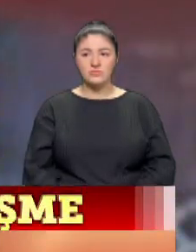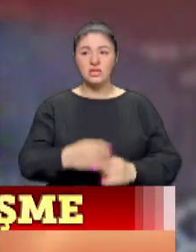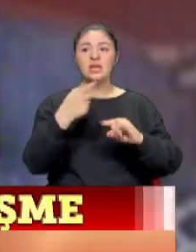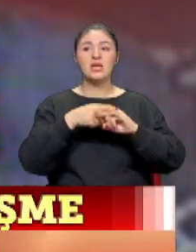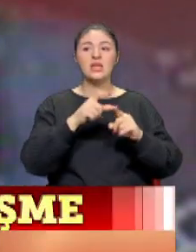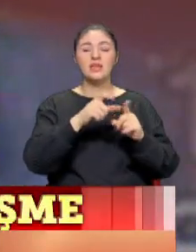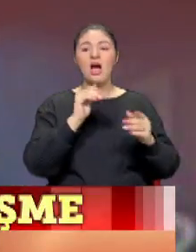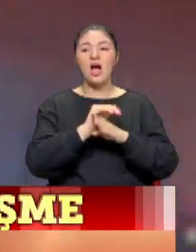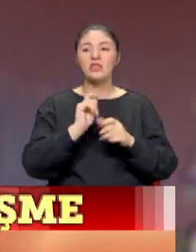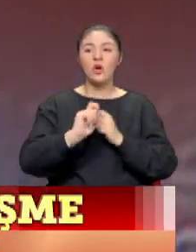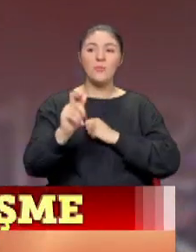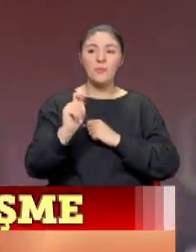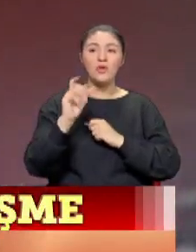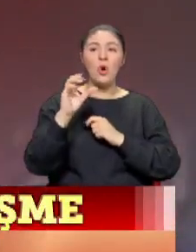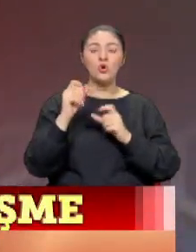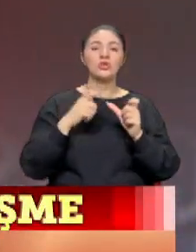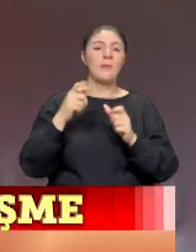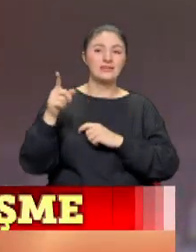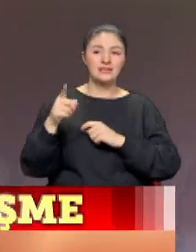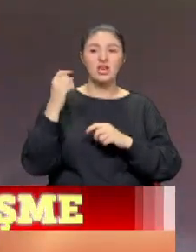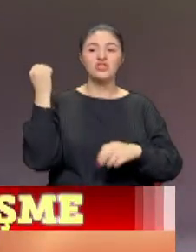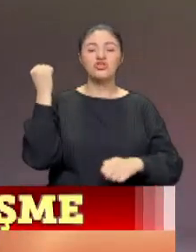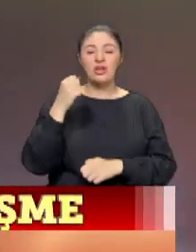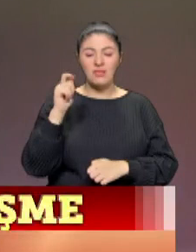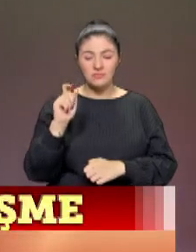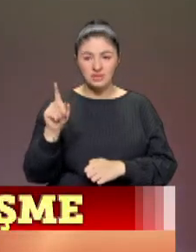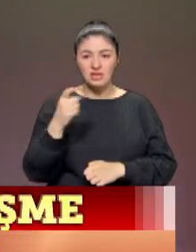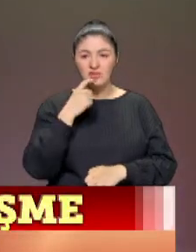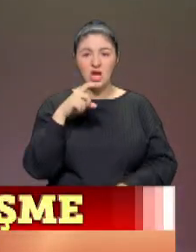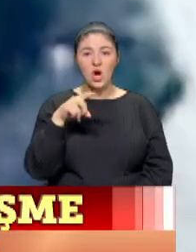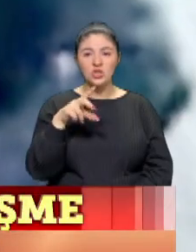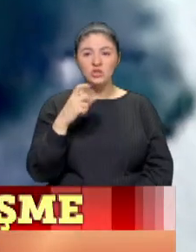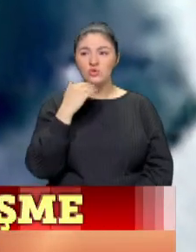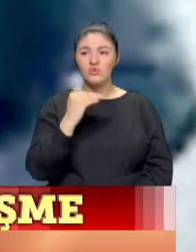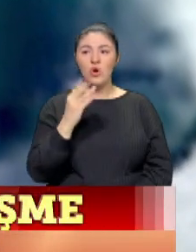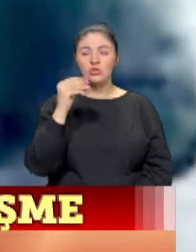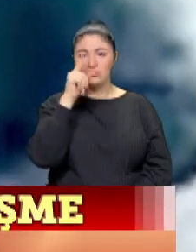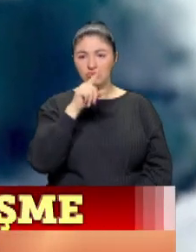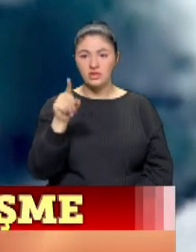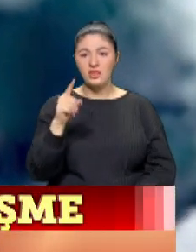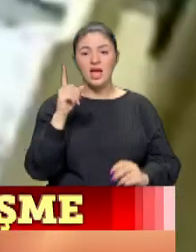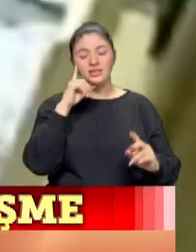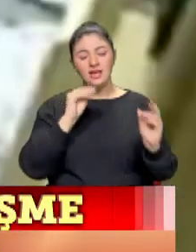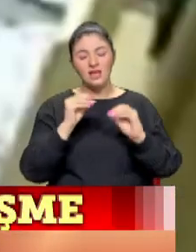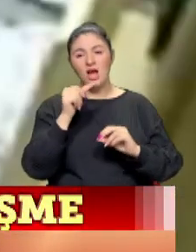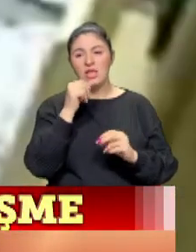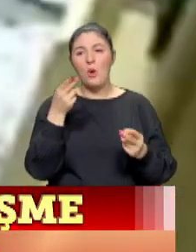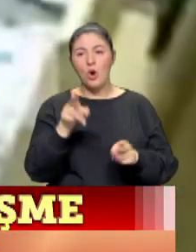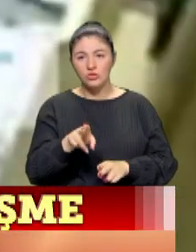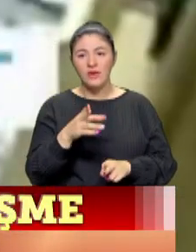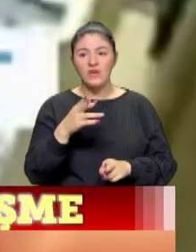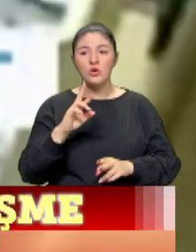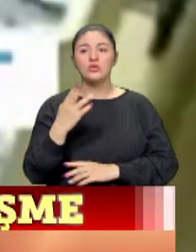Hrant Dink'i hayattan koparan o gün Samast'ı. Cinayeti işlediğinde yaşı 18'den küçük olduğu için tasarlayarak adam öldürmek